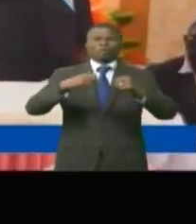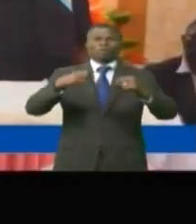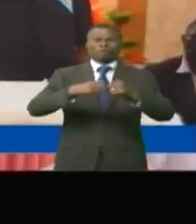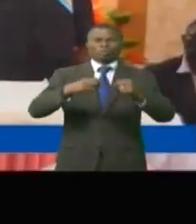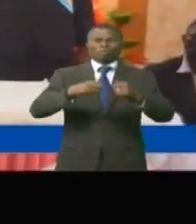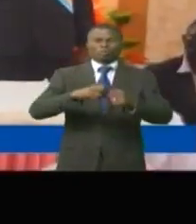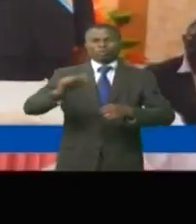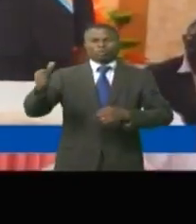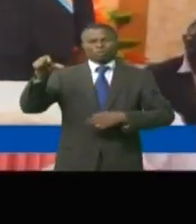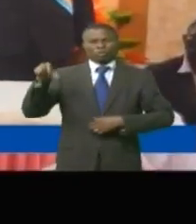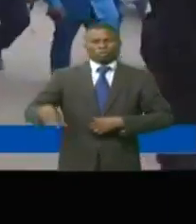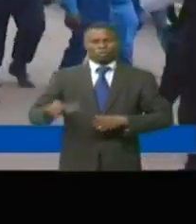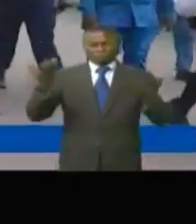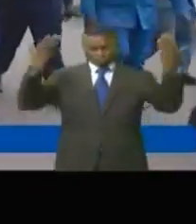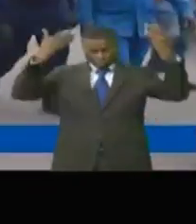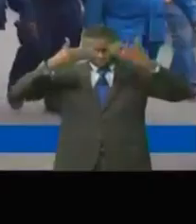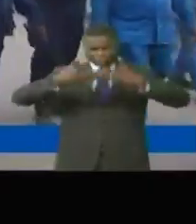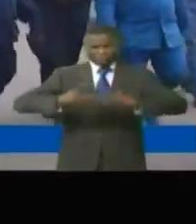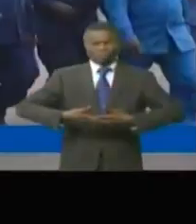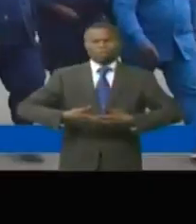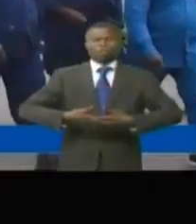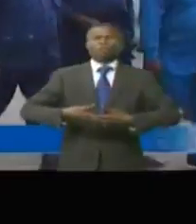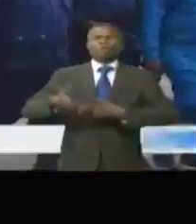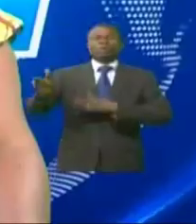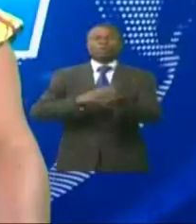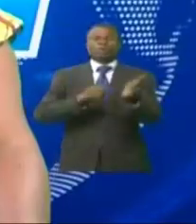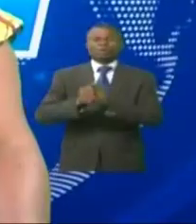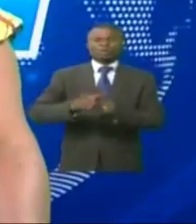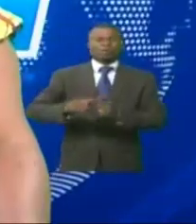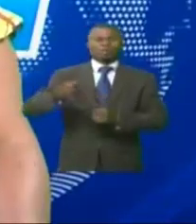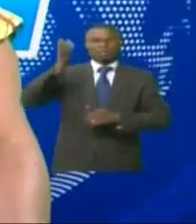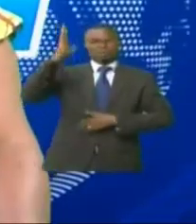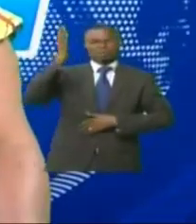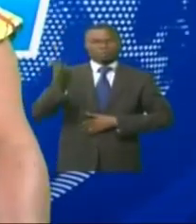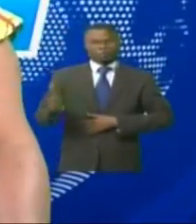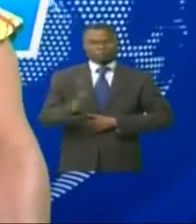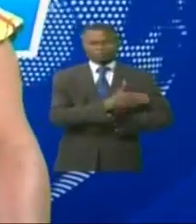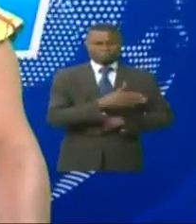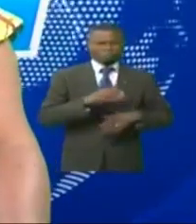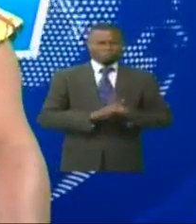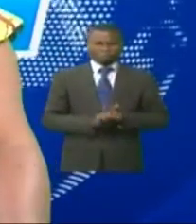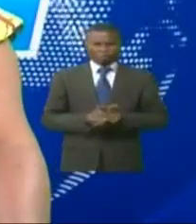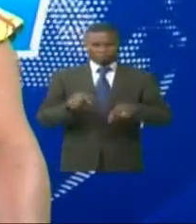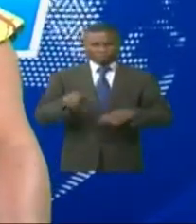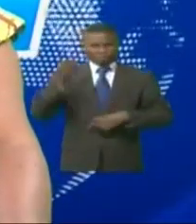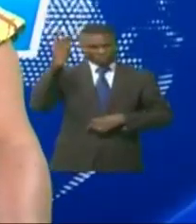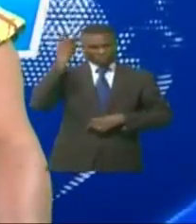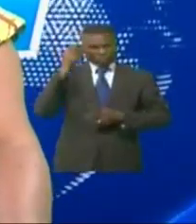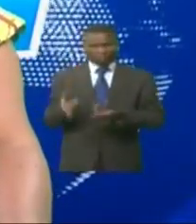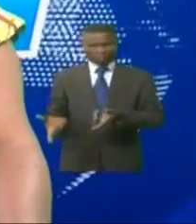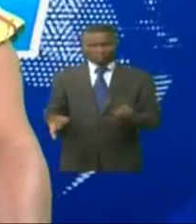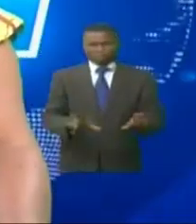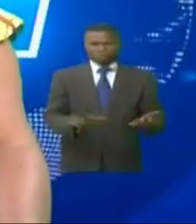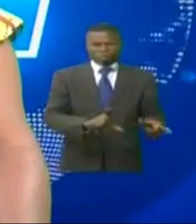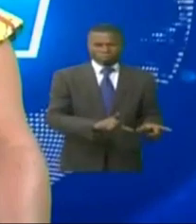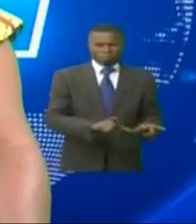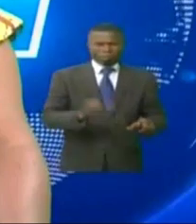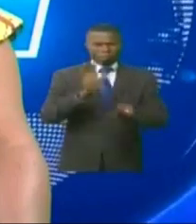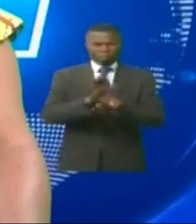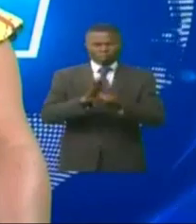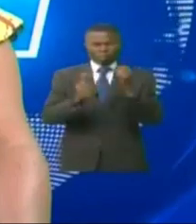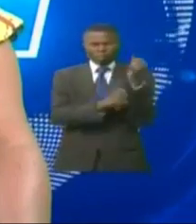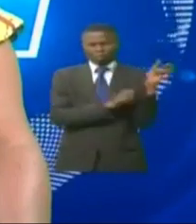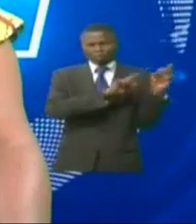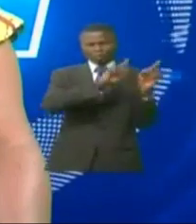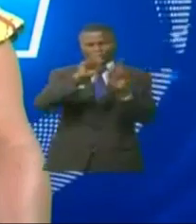de certains quartiers pour éviter l'insécurité. Quittons Kinshasa pour le Lualaba, une forte délégation conduite par le